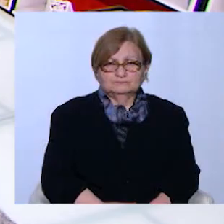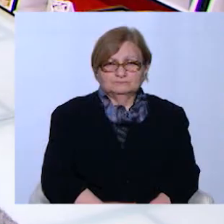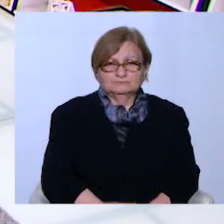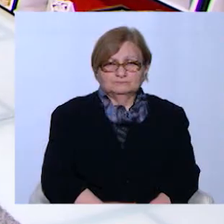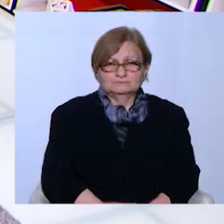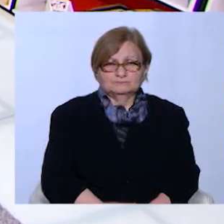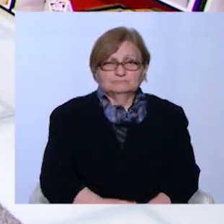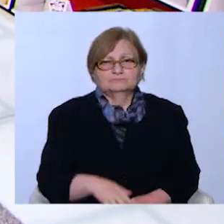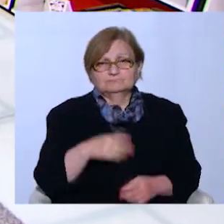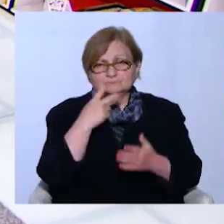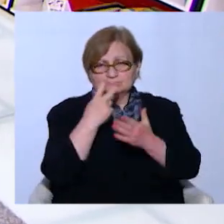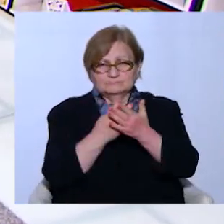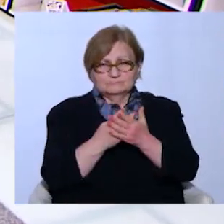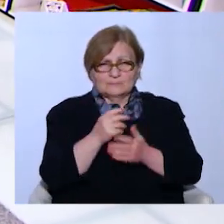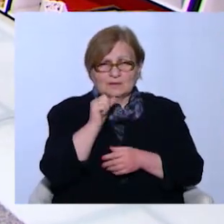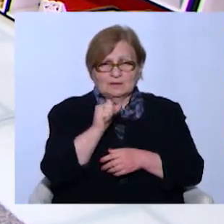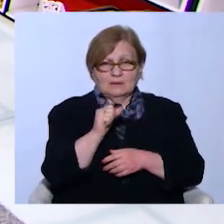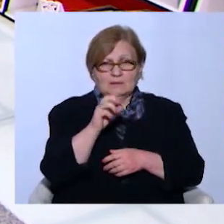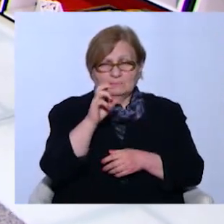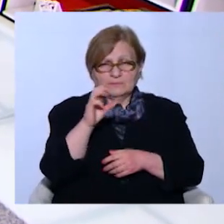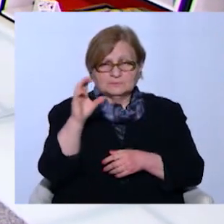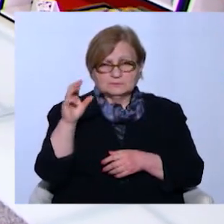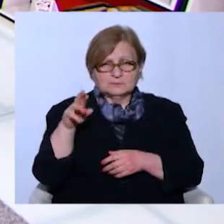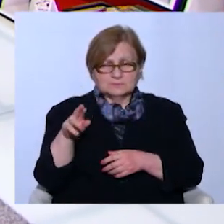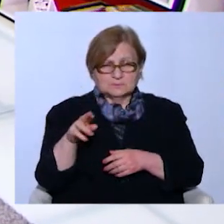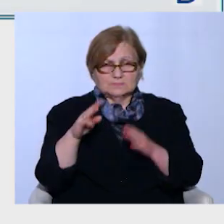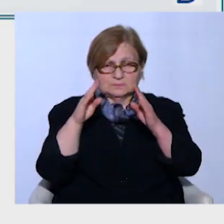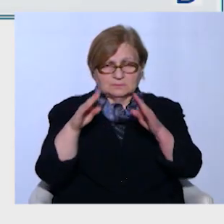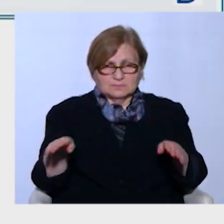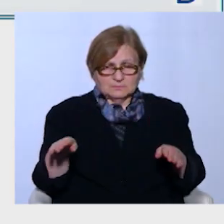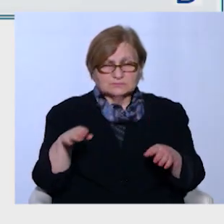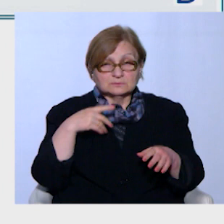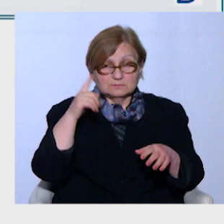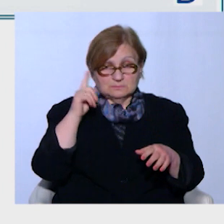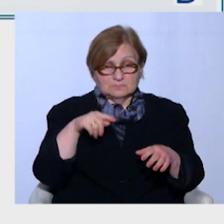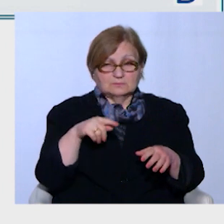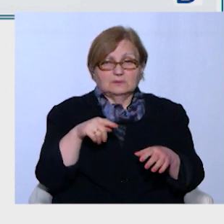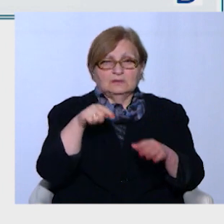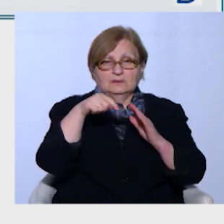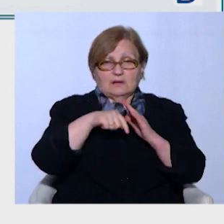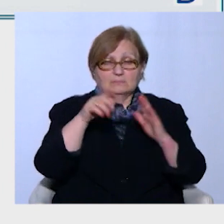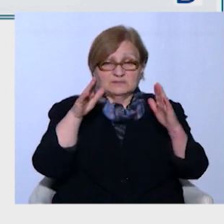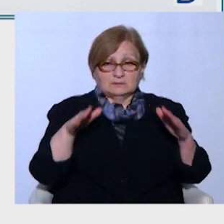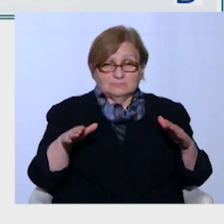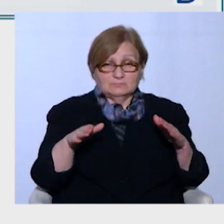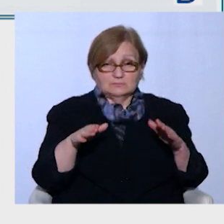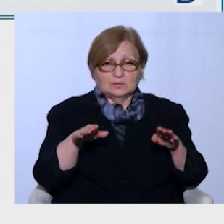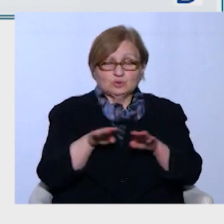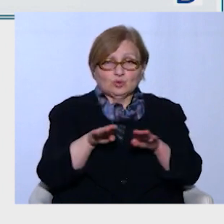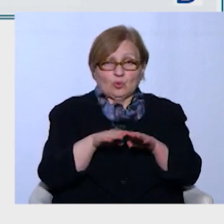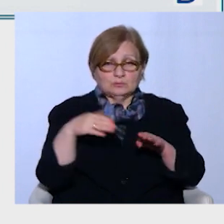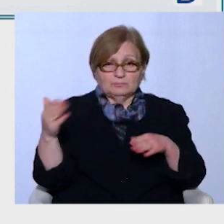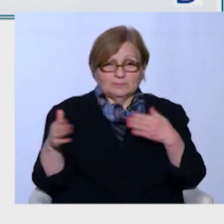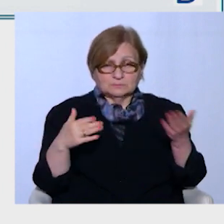ამოცანა. მოცემული გვაქვს ABCD ტრაპეცია და ვიცით, რომ ABCD ტრაპეცია არის ტოლფერდა,